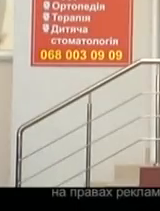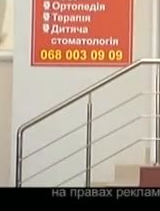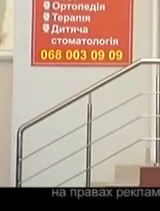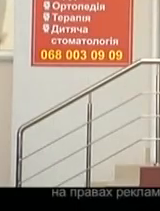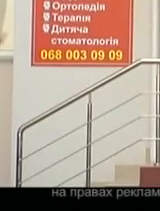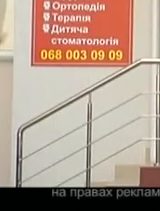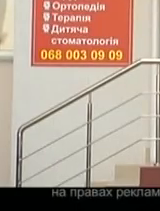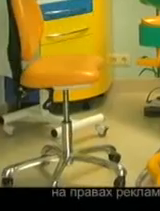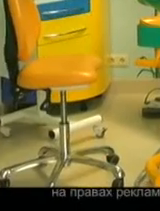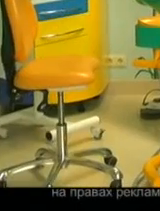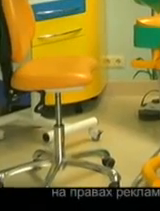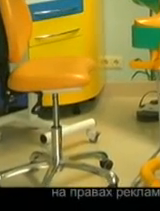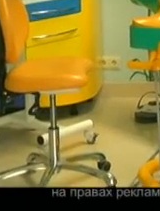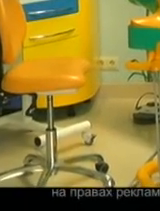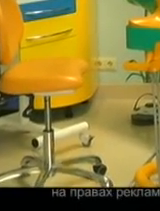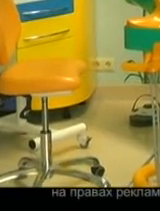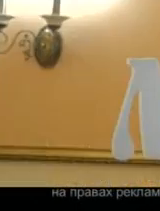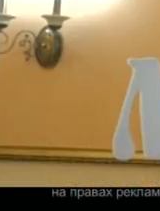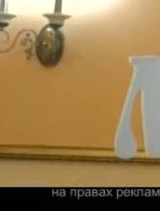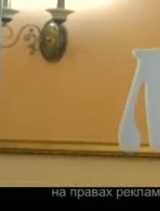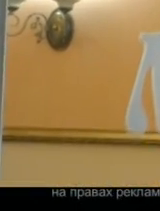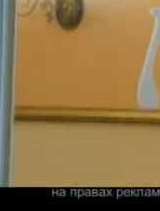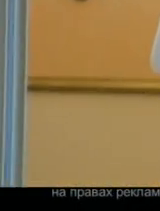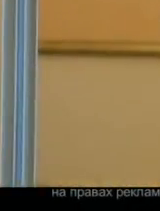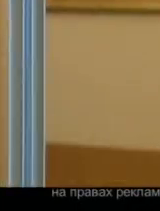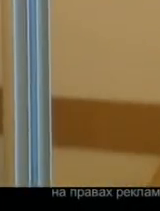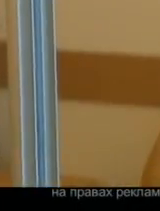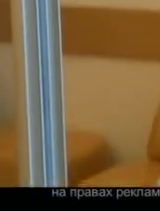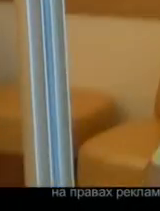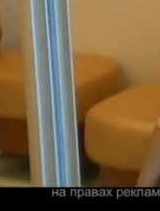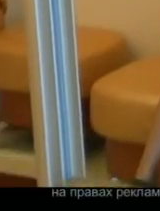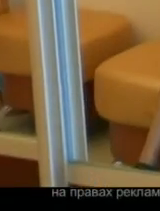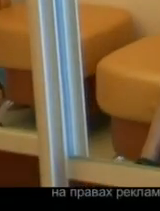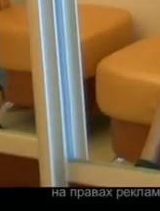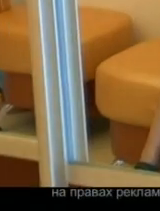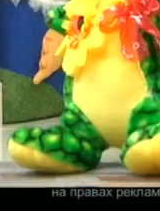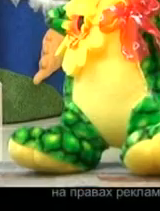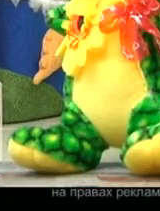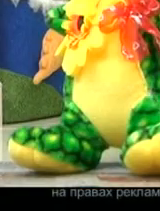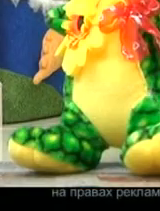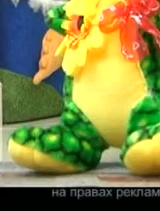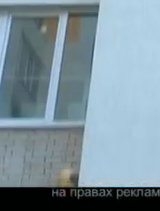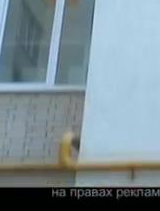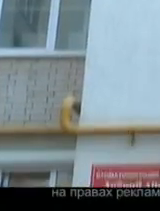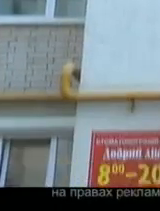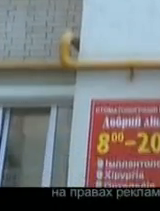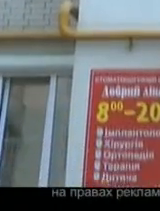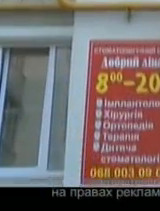Партнер інформаційного випуску, мережа стоматологічних кабінетів, добрий лікар. Лікуємо якісно, дешево і без болю.